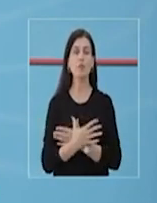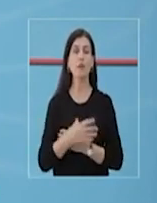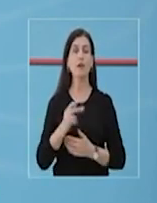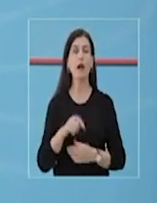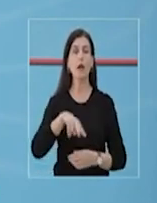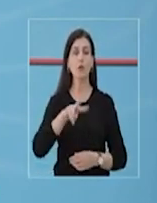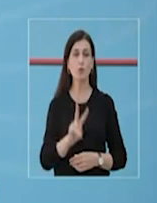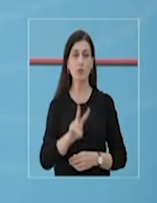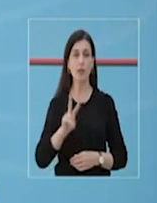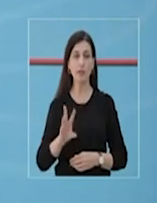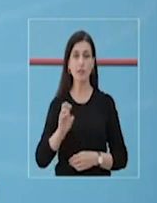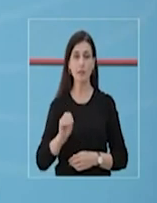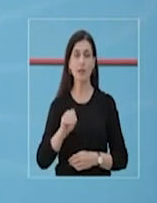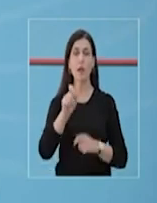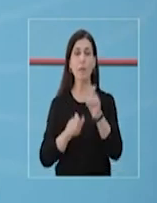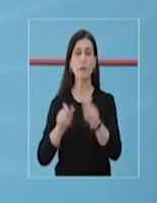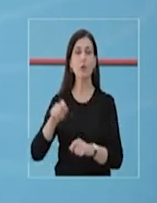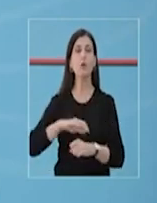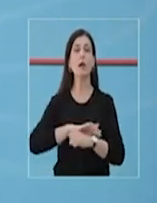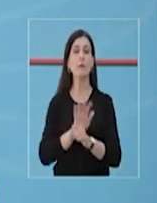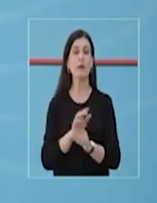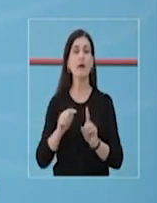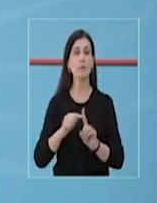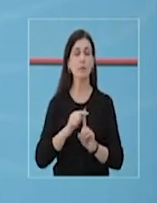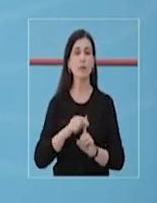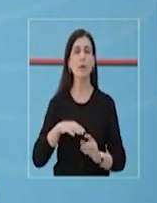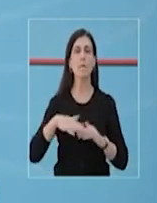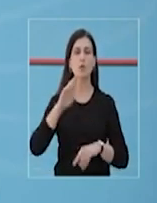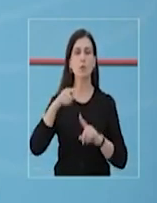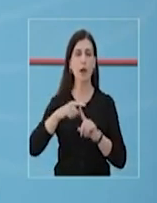janë 220 persona aktiv, kryesisht në Tiranë, në Durrës dhe në Kruaj.